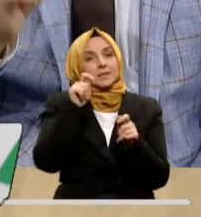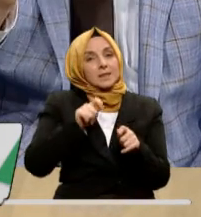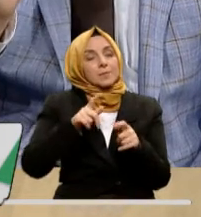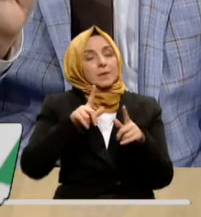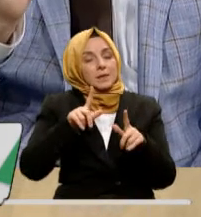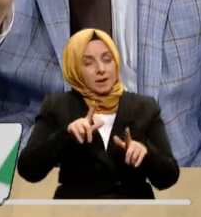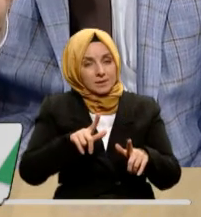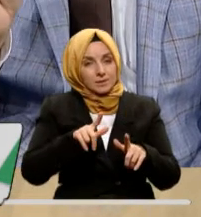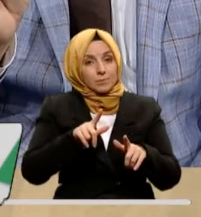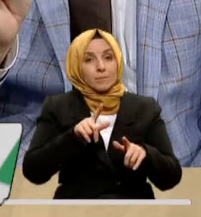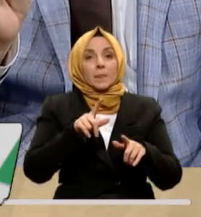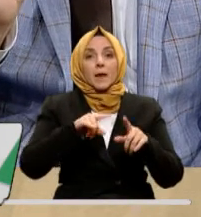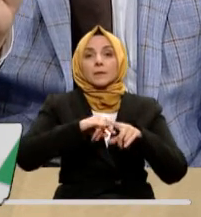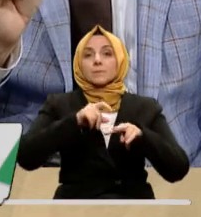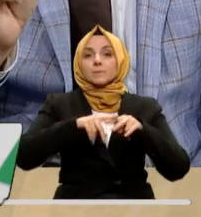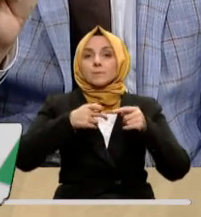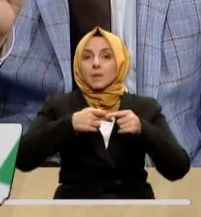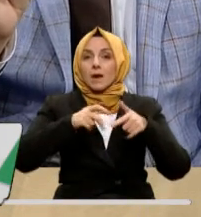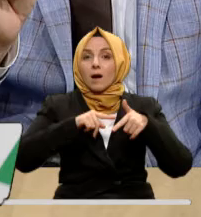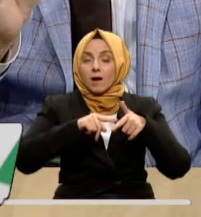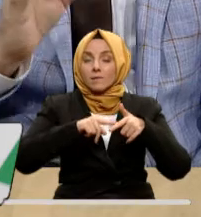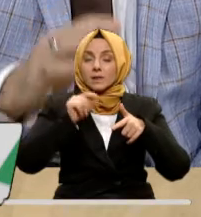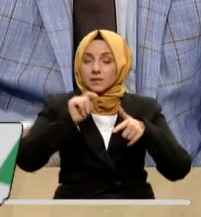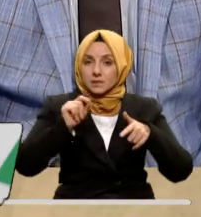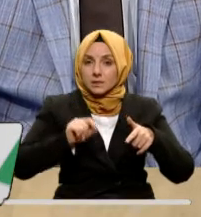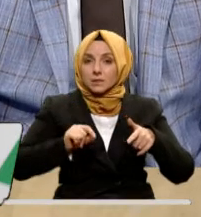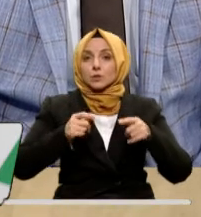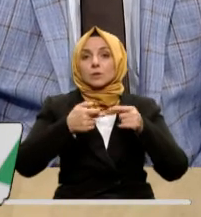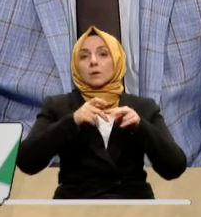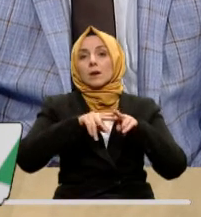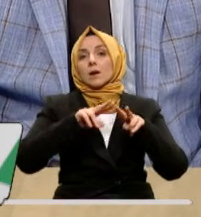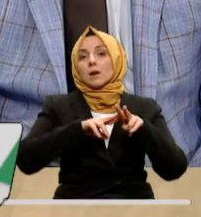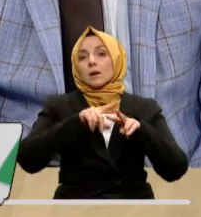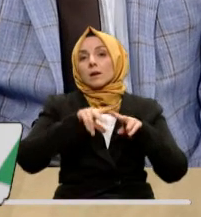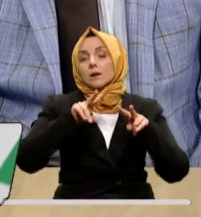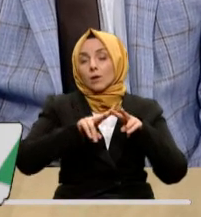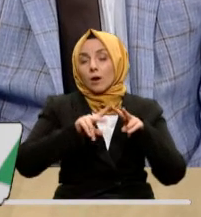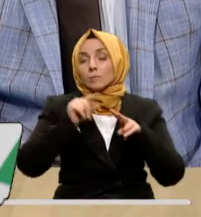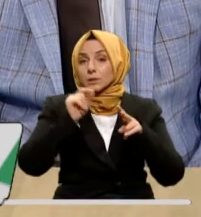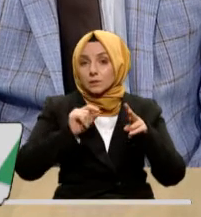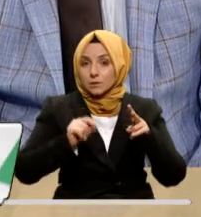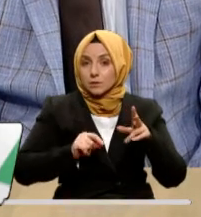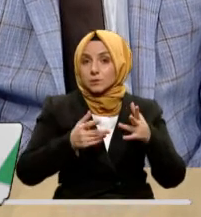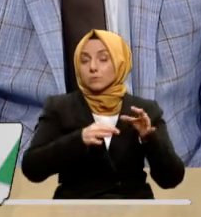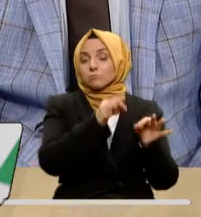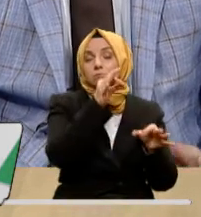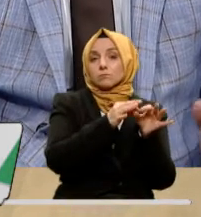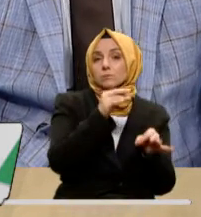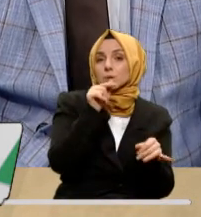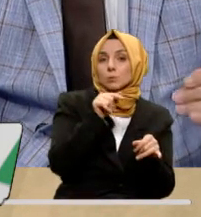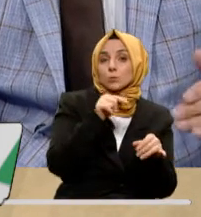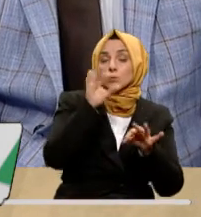He harflerin yazılmasına varıncaya kadar rakamların yazılışına varıncaya kadar vatandaşımız en ince ayrıntısını